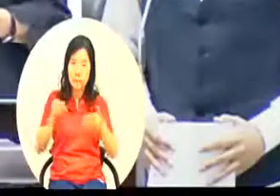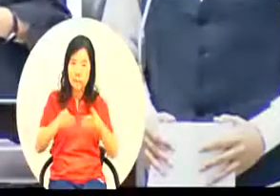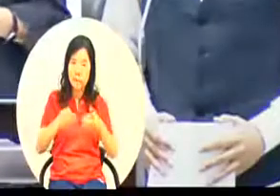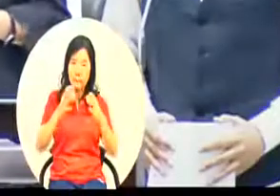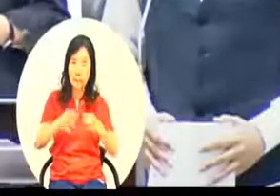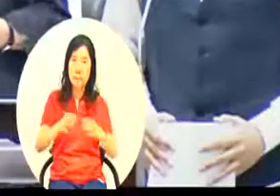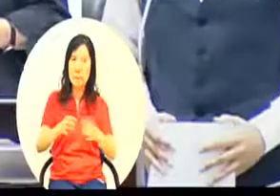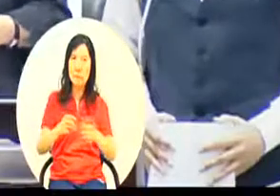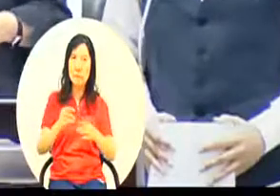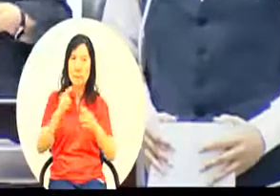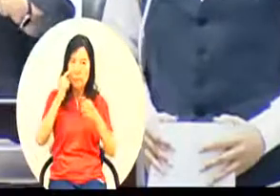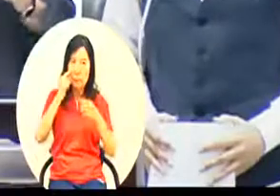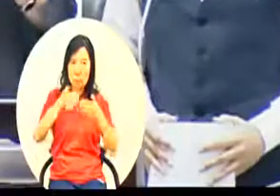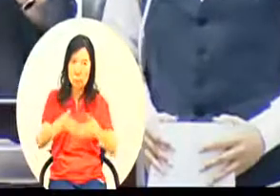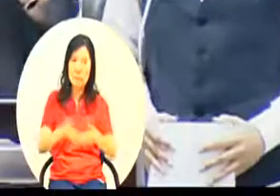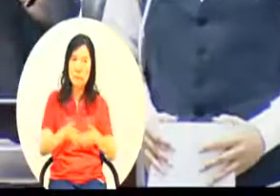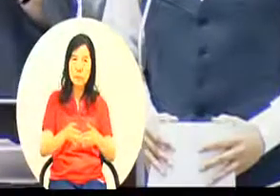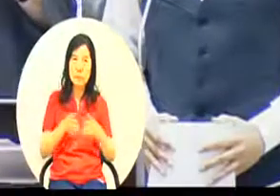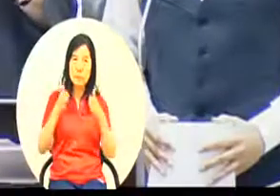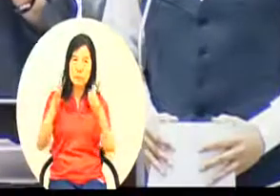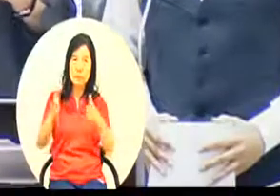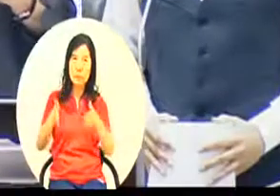该重视对于